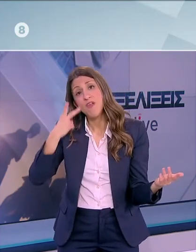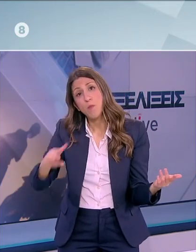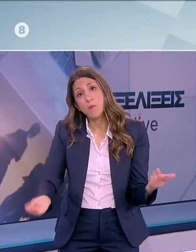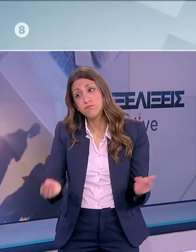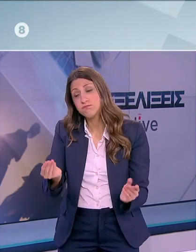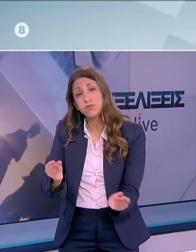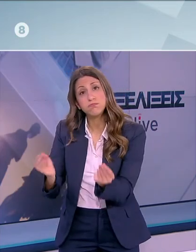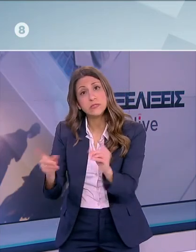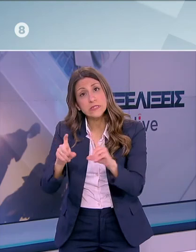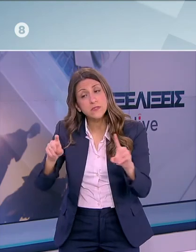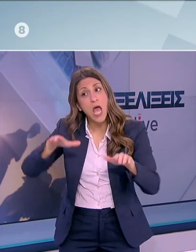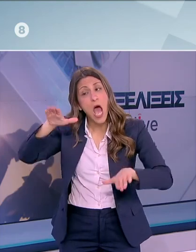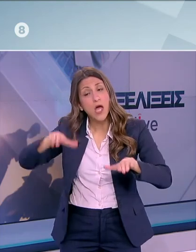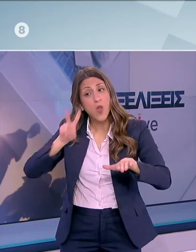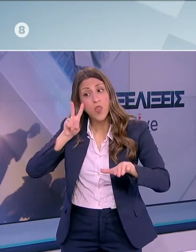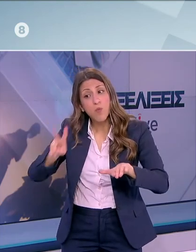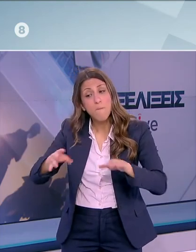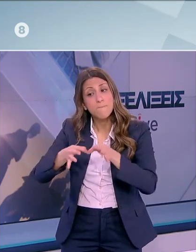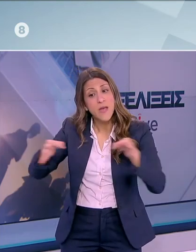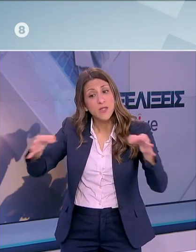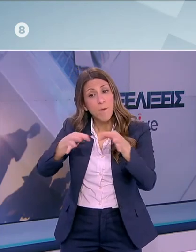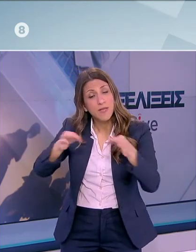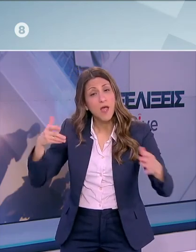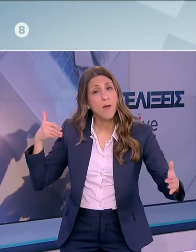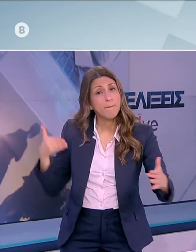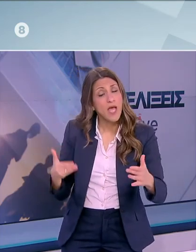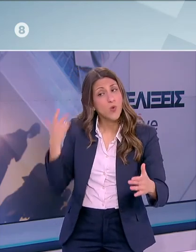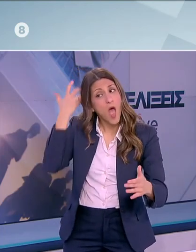δεδομένα, να κινούμαστε ανάλογα με τα δεδομένα, όπως κινηθήκαμε επιστημονικά μέχρι